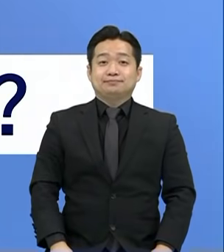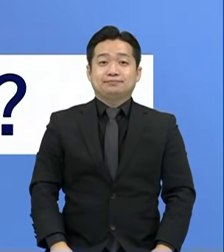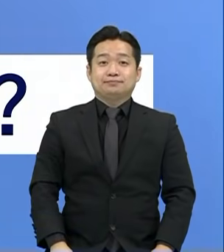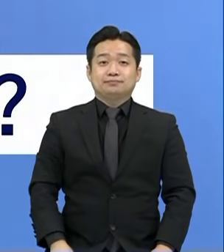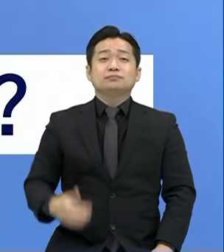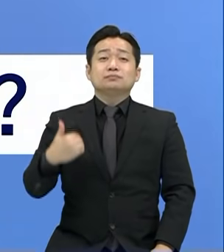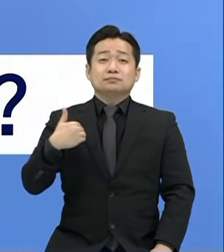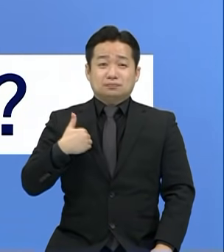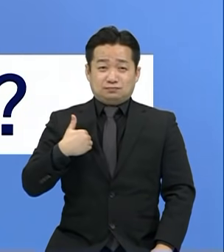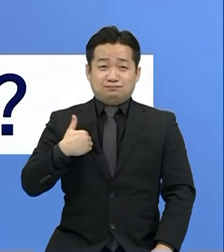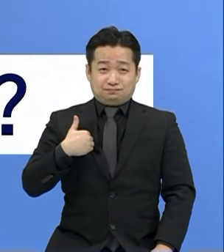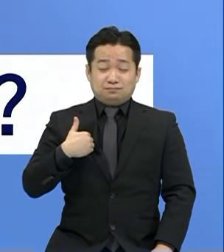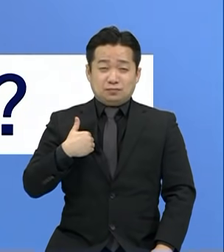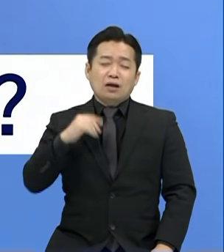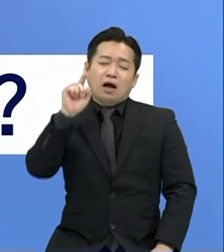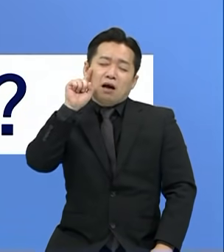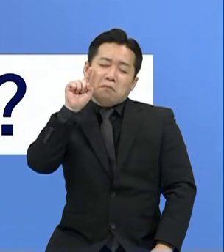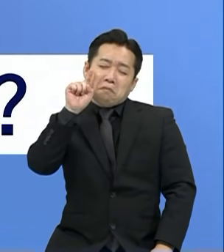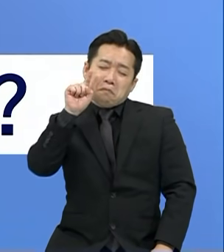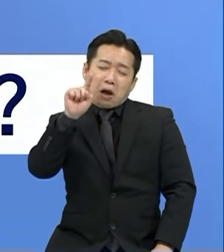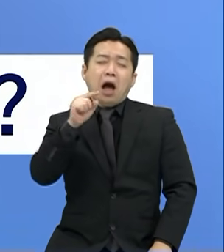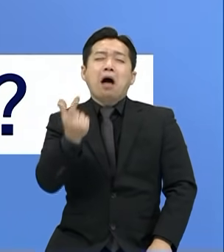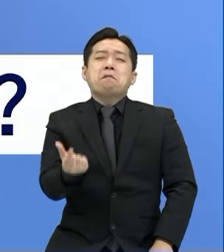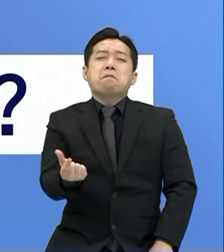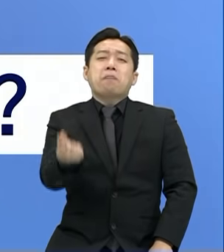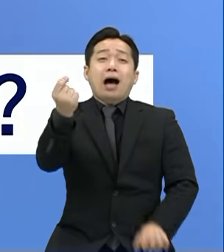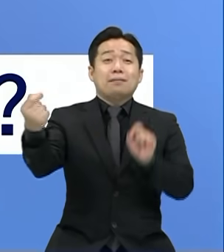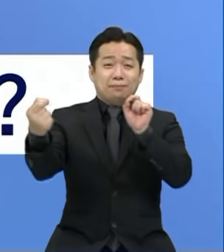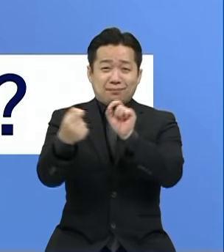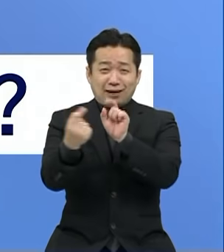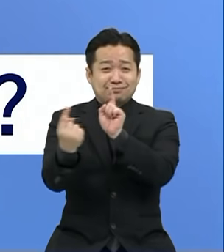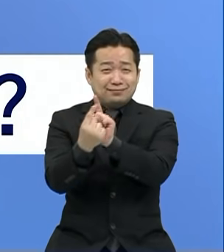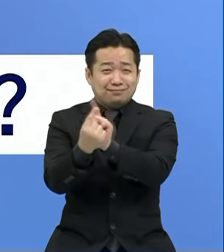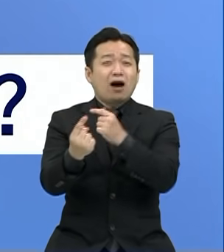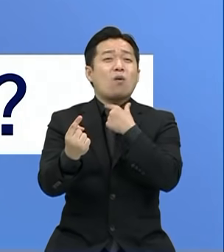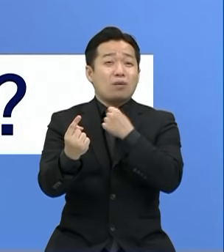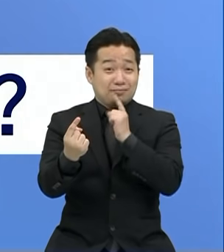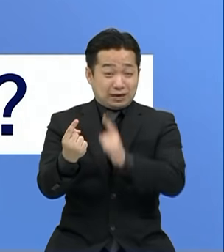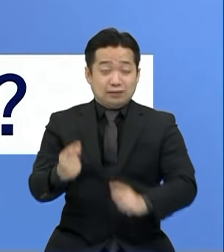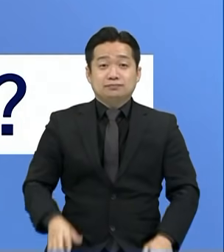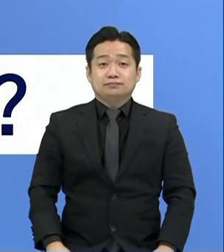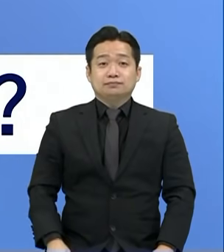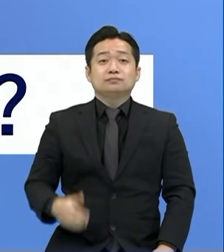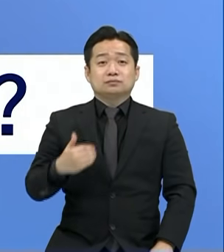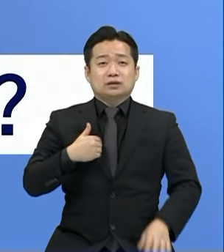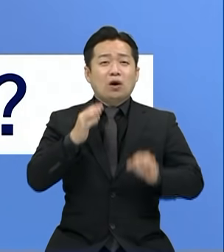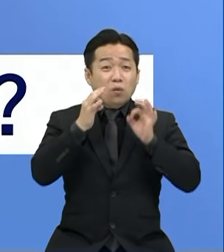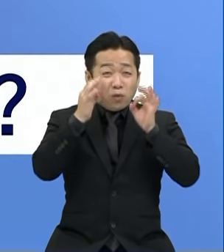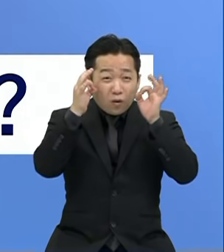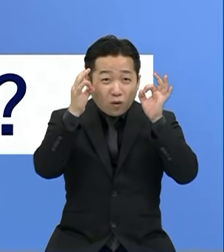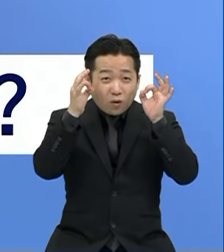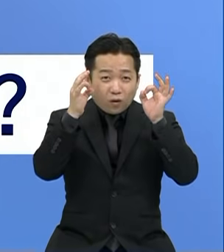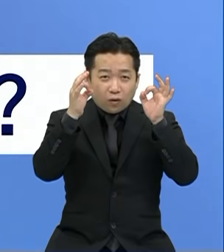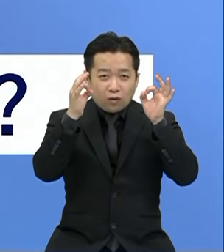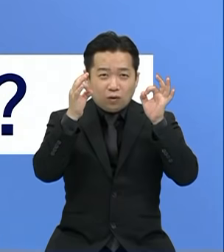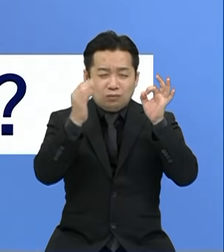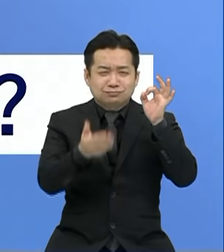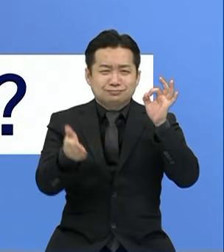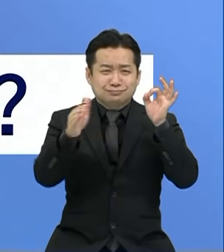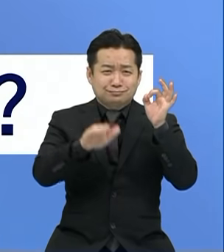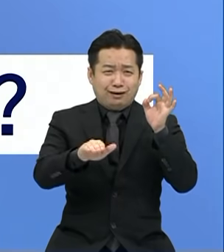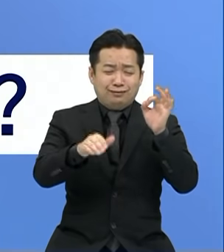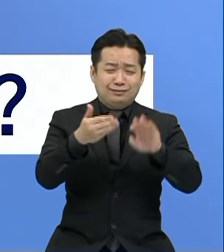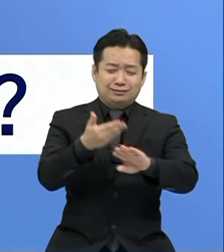뭐 저야 최대한 하루라도 빨리 또 한 시간이라도 빨리 만나 뵈면 좋겠는데 저희는 노력하겠지만 또 우리 후보님들,